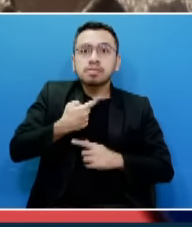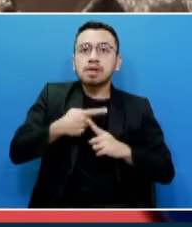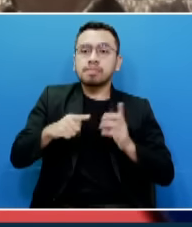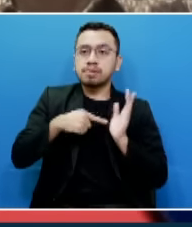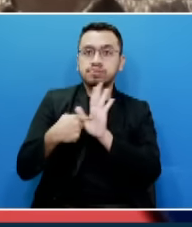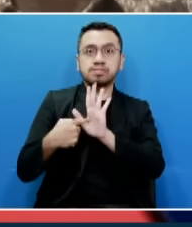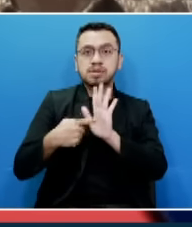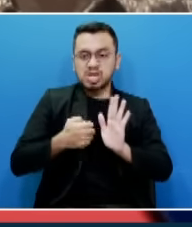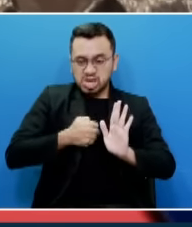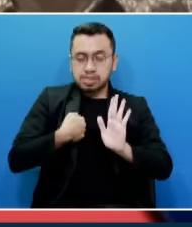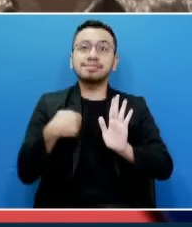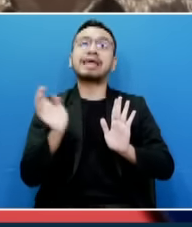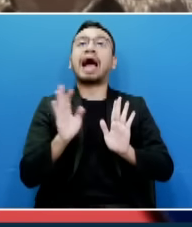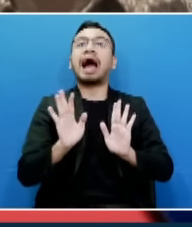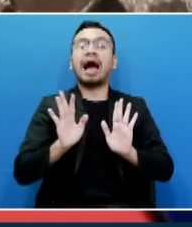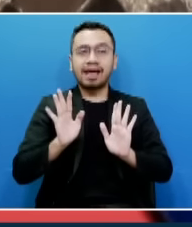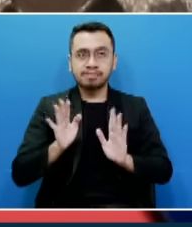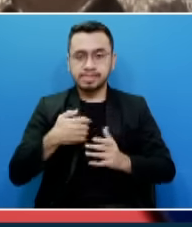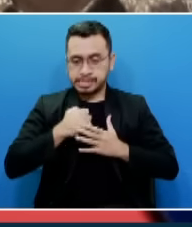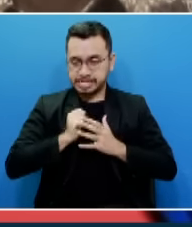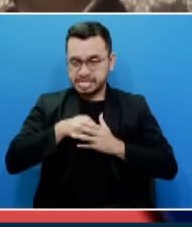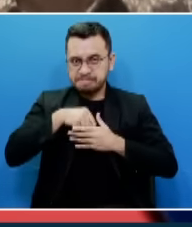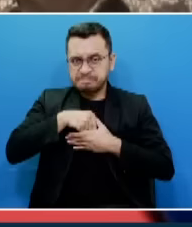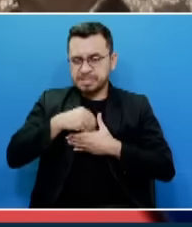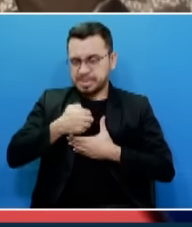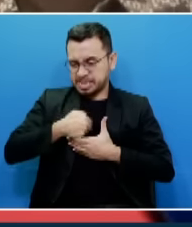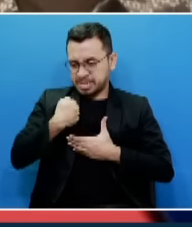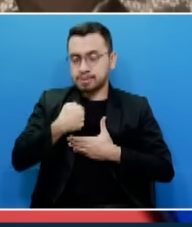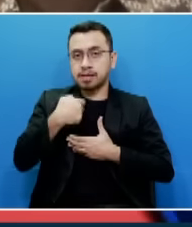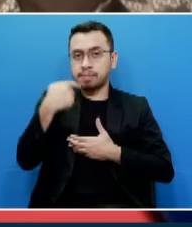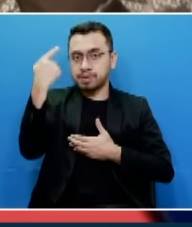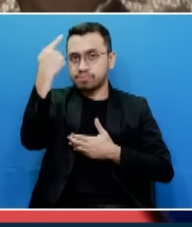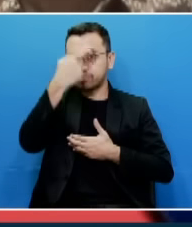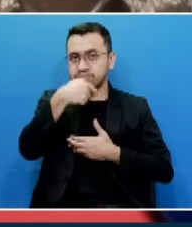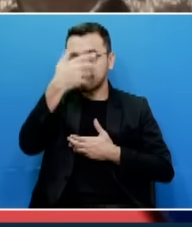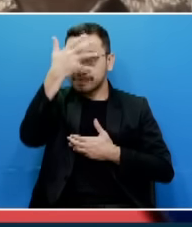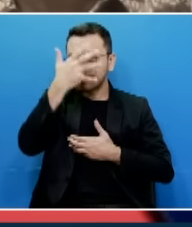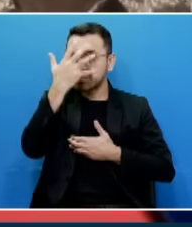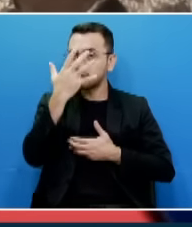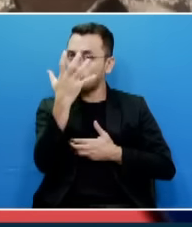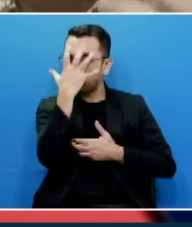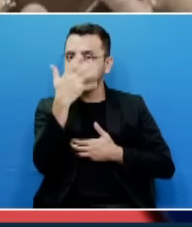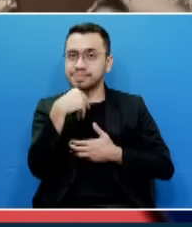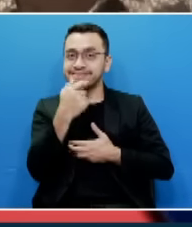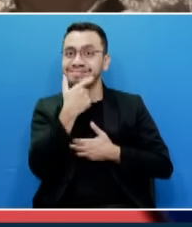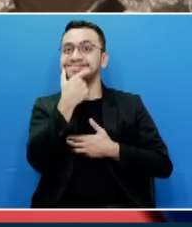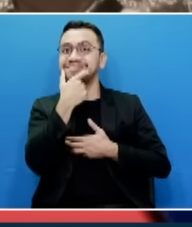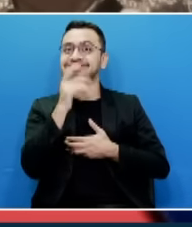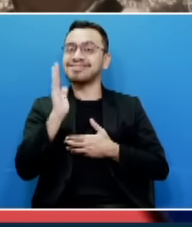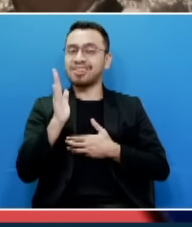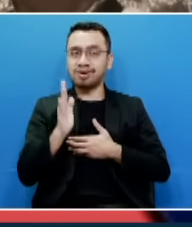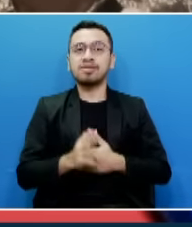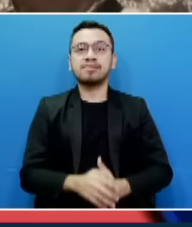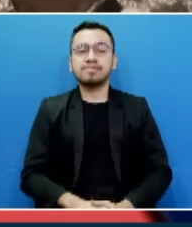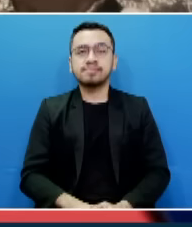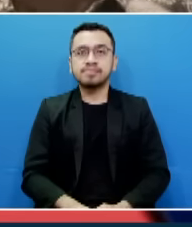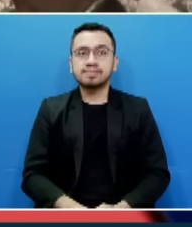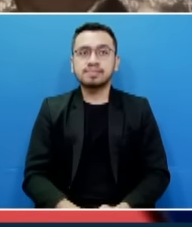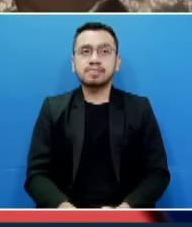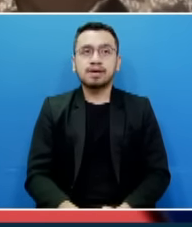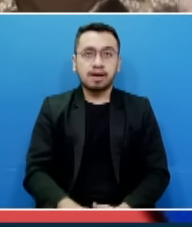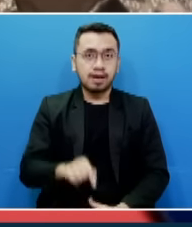dunia ee kebatinan yang bersifatat begitu Ee ditransformasikan atau di